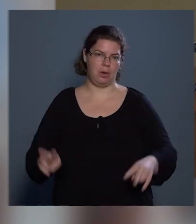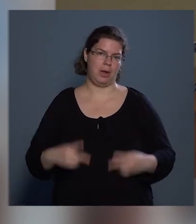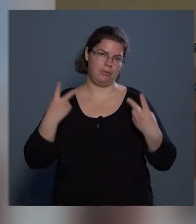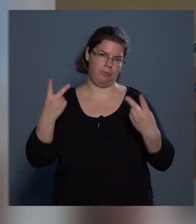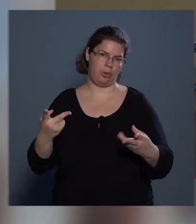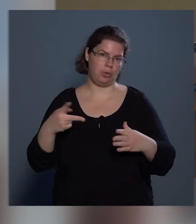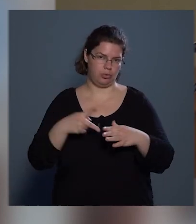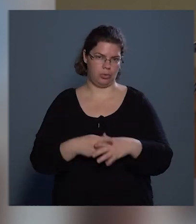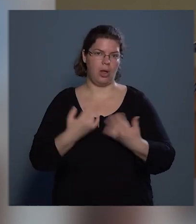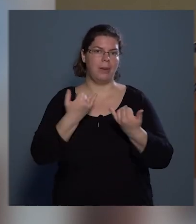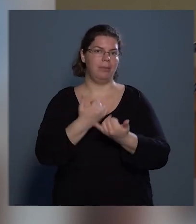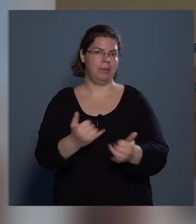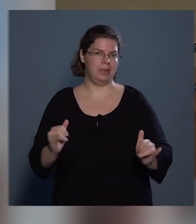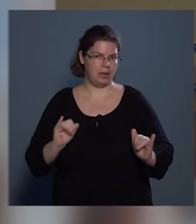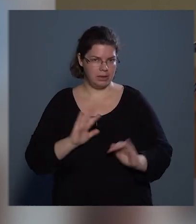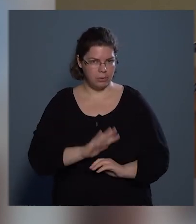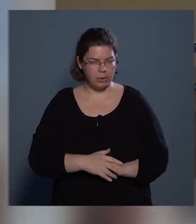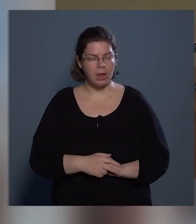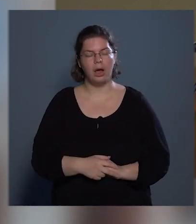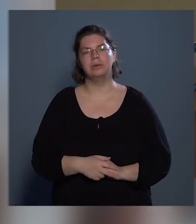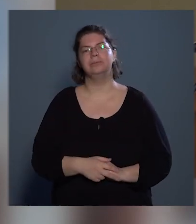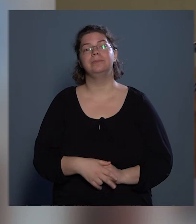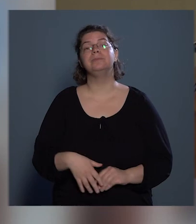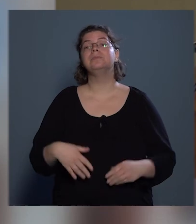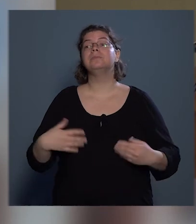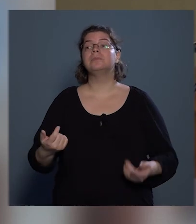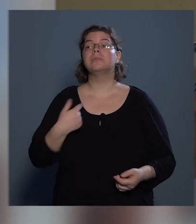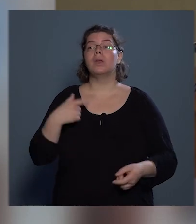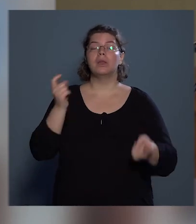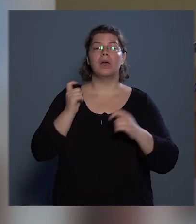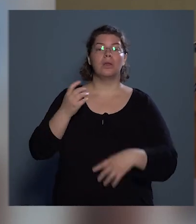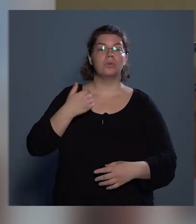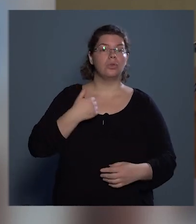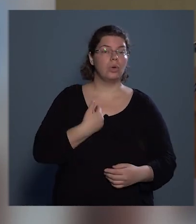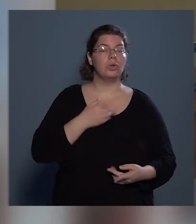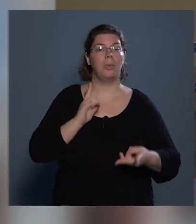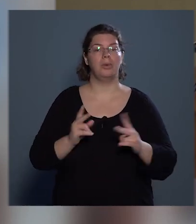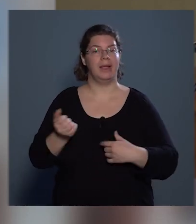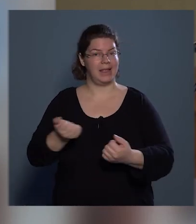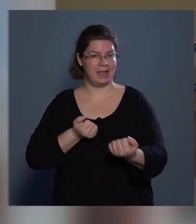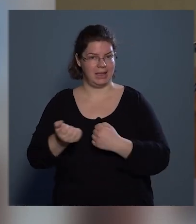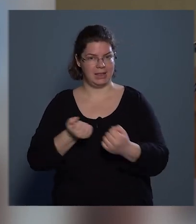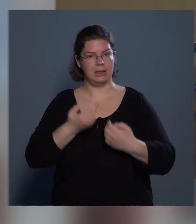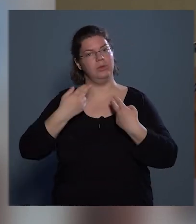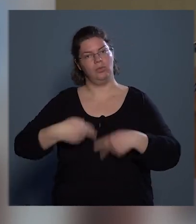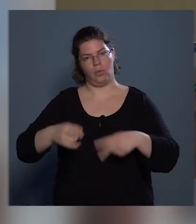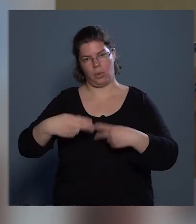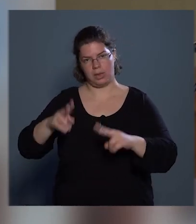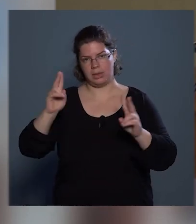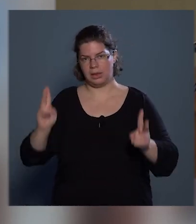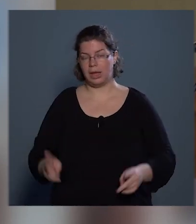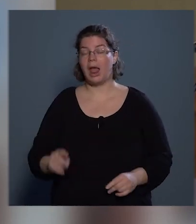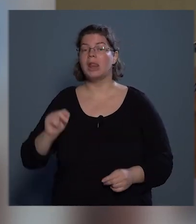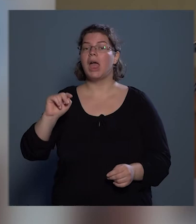dolog mindannyiunk számára. Úgyhogy én azt gondolom, hogy az egyeztetést folytatni kell.